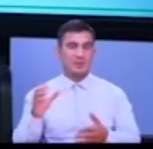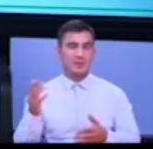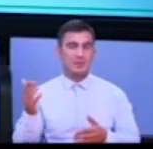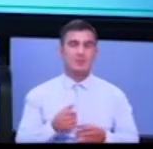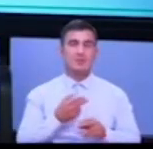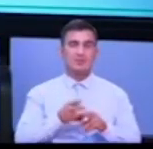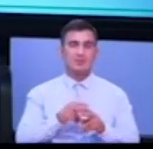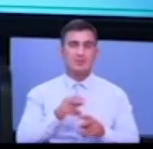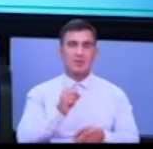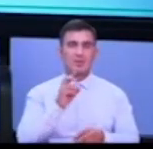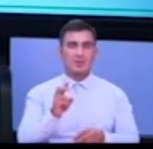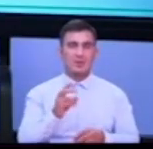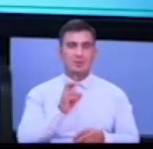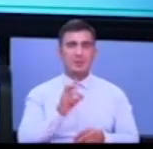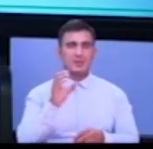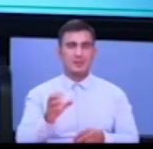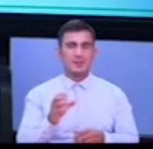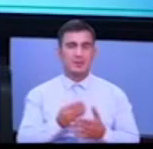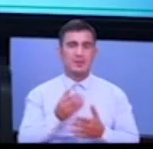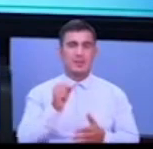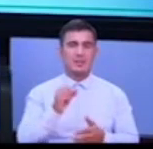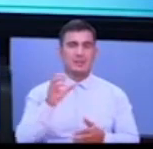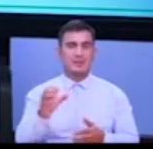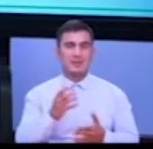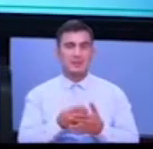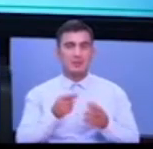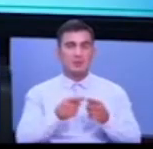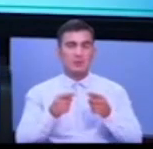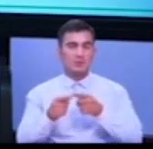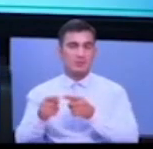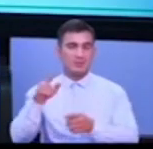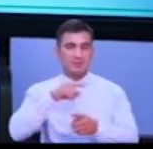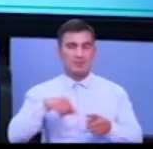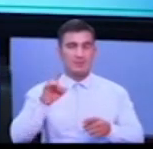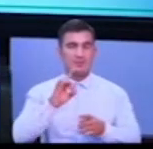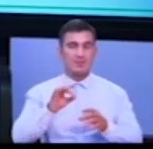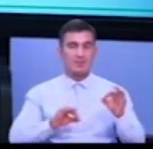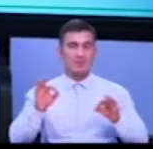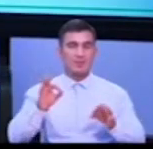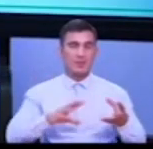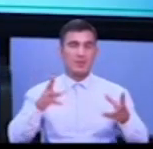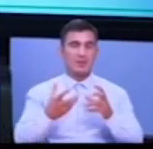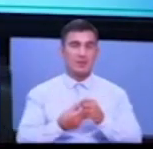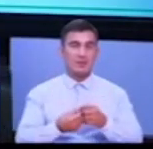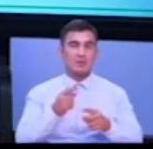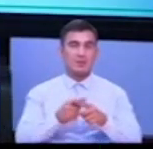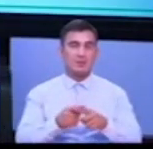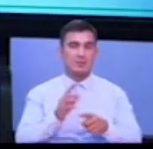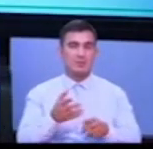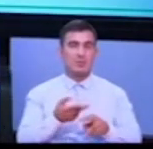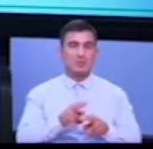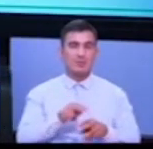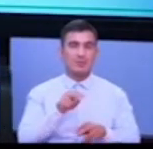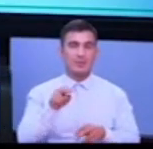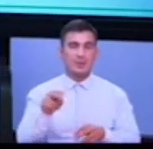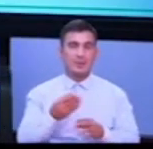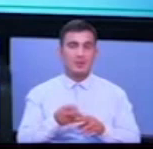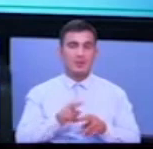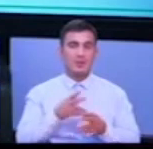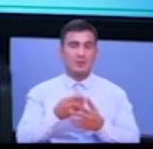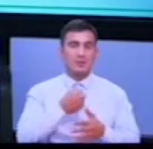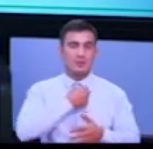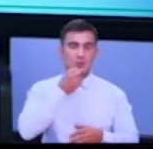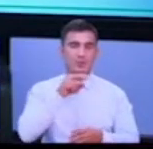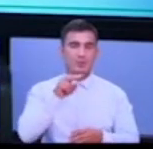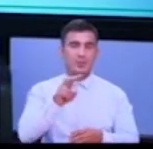ya'ni AB va BC hamda AC tomonlarining uzunliklarini yig'indisiga teng bo'ladi va perimetrni katta P